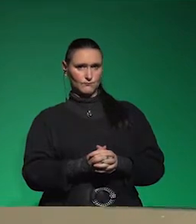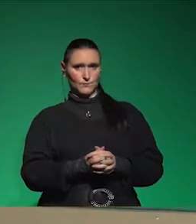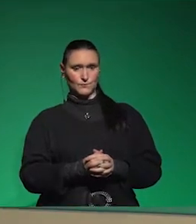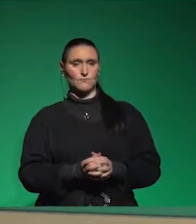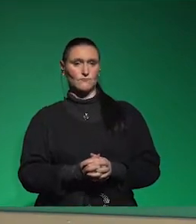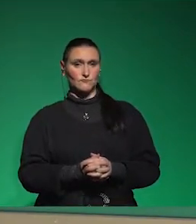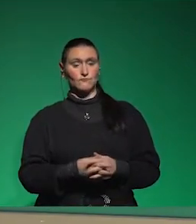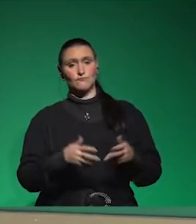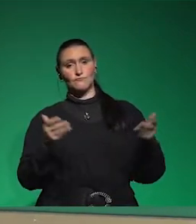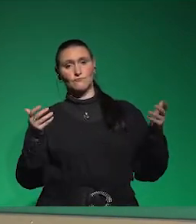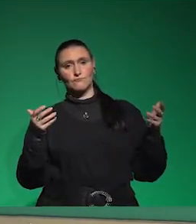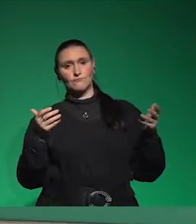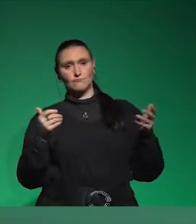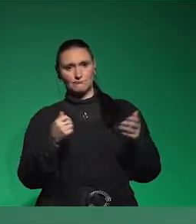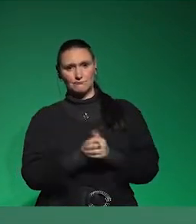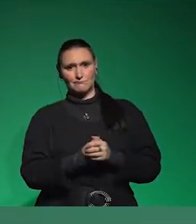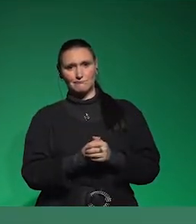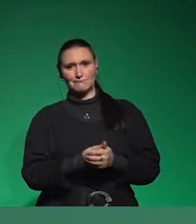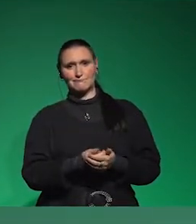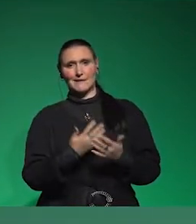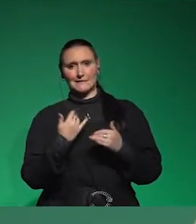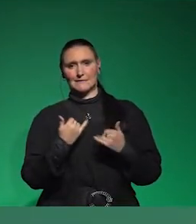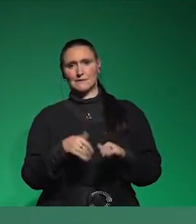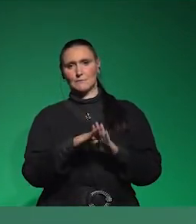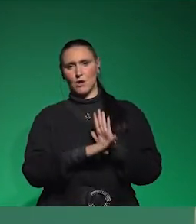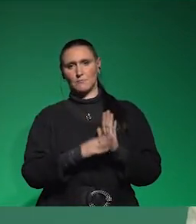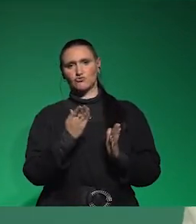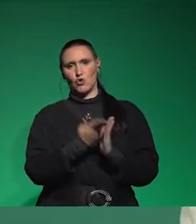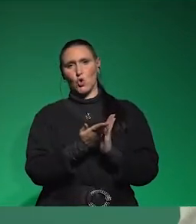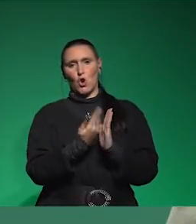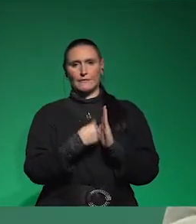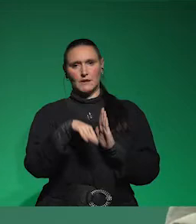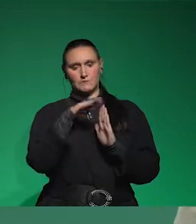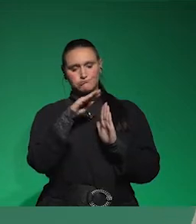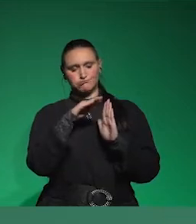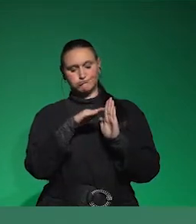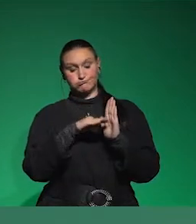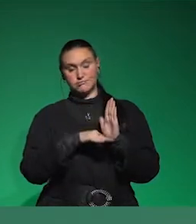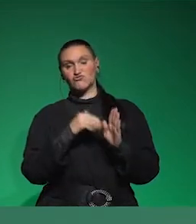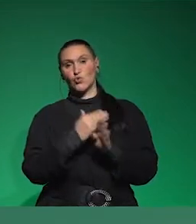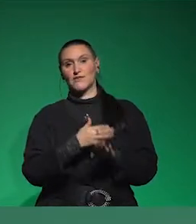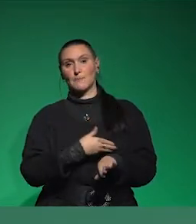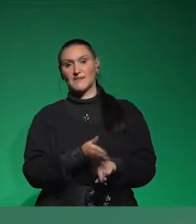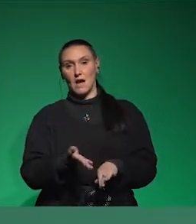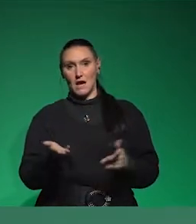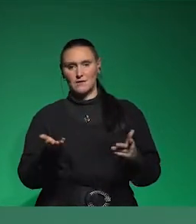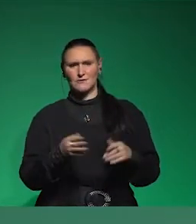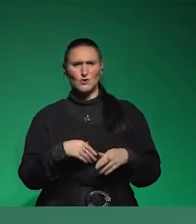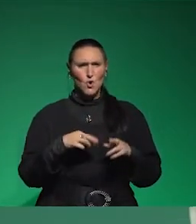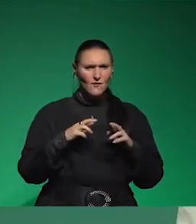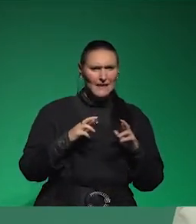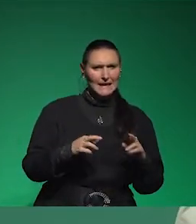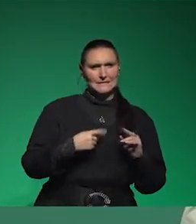Also, natürlich sind wir jetzt schon weit im Nachmittag drin und ich hoffe, Sie haben aber trotzdem Ihren Enthusiasmus noch nicht verloren